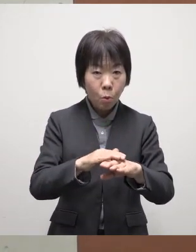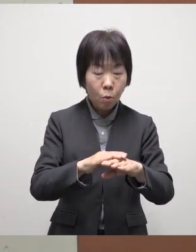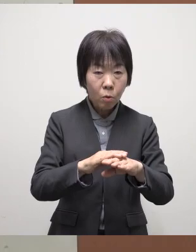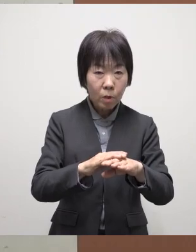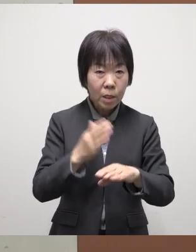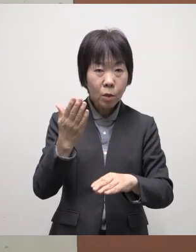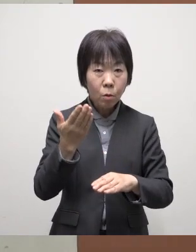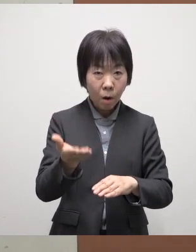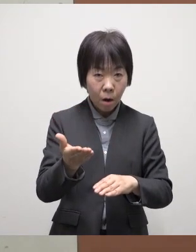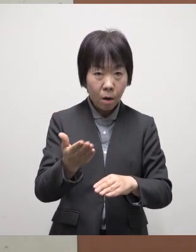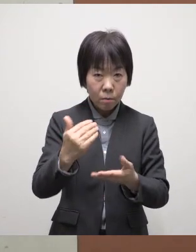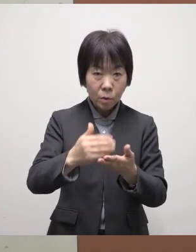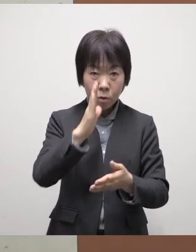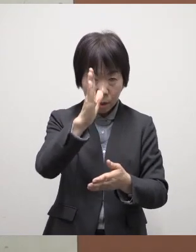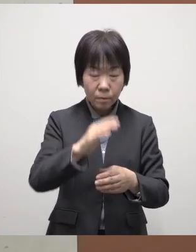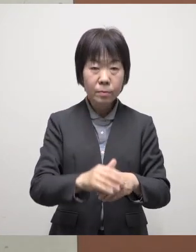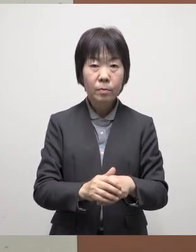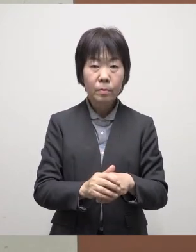は